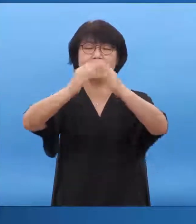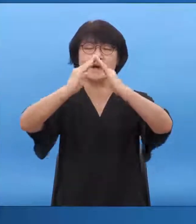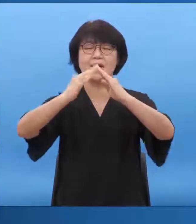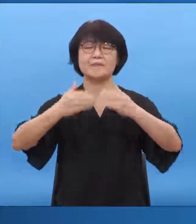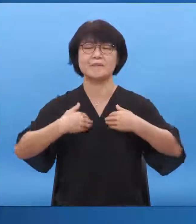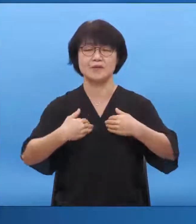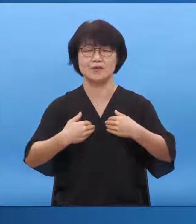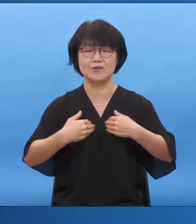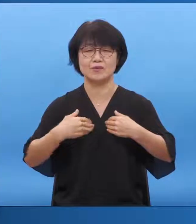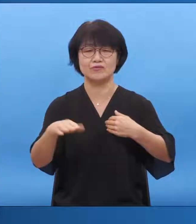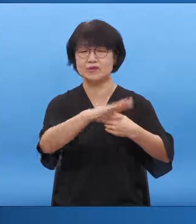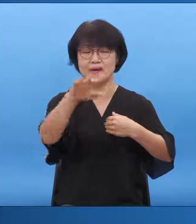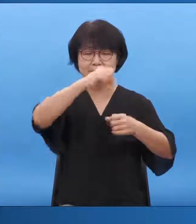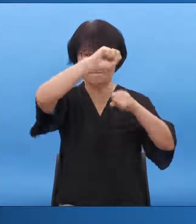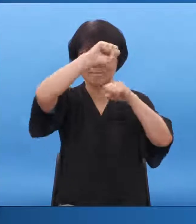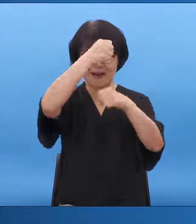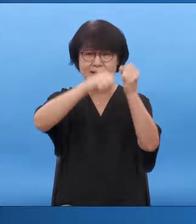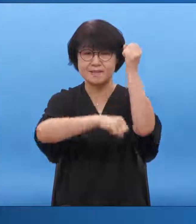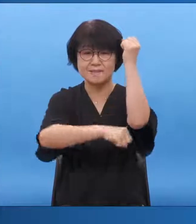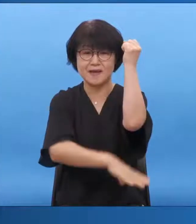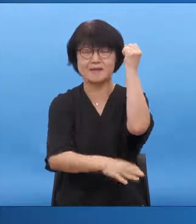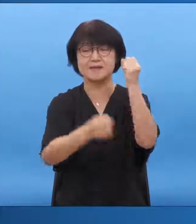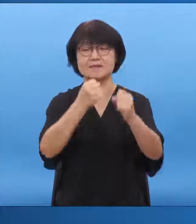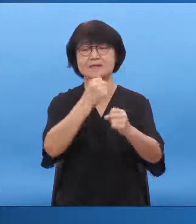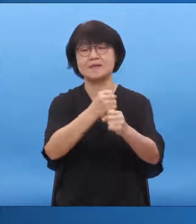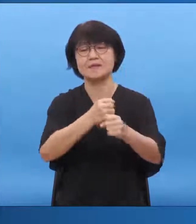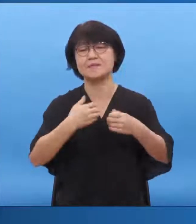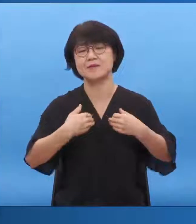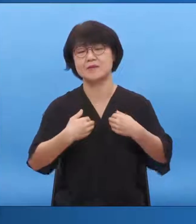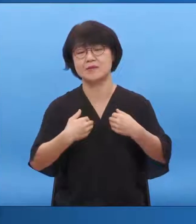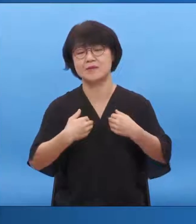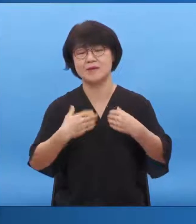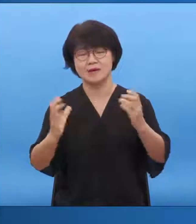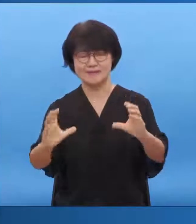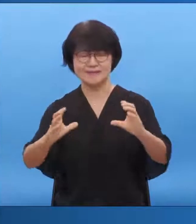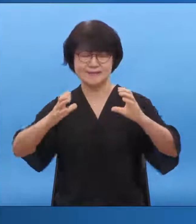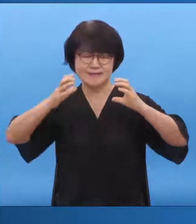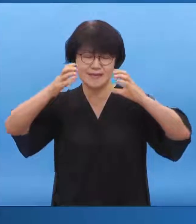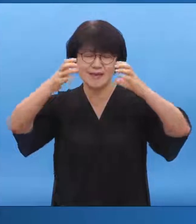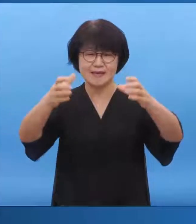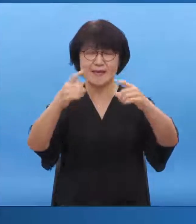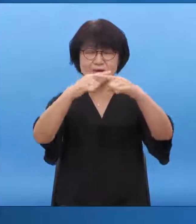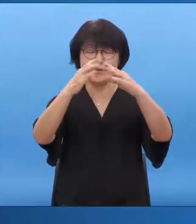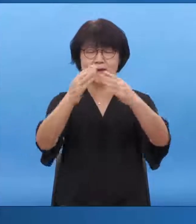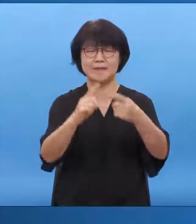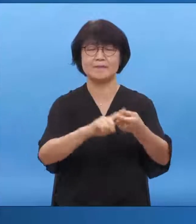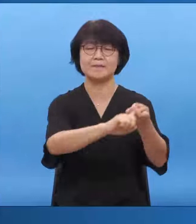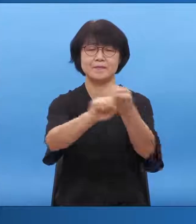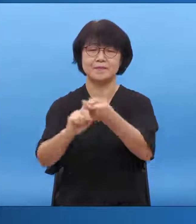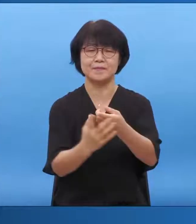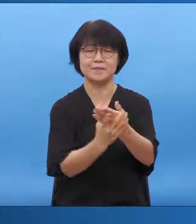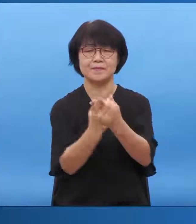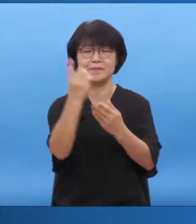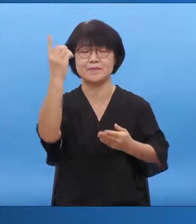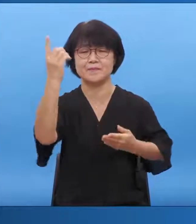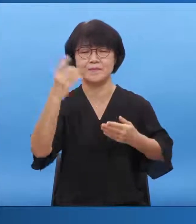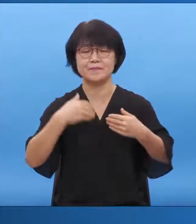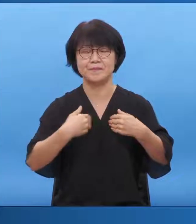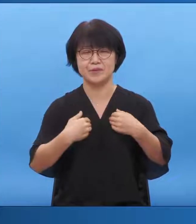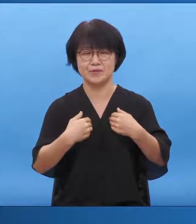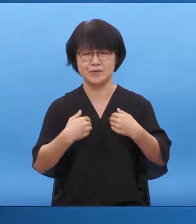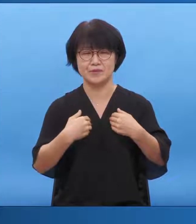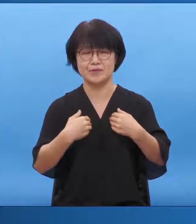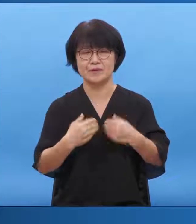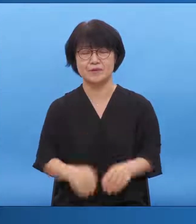발판을 만들어야 돼요. 발판을 만드는 데는 한 교회 가지고 안 돼요. 세계 교회가 연합의 문화 여러분 개인적으로 할 수 있지만